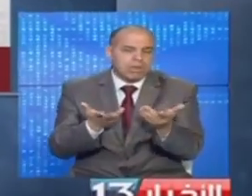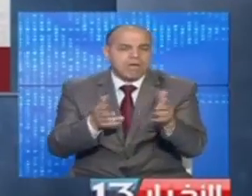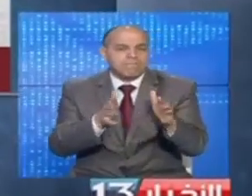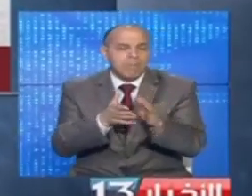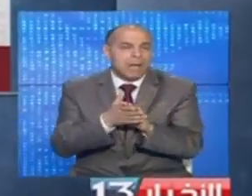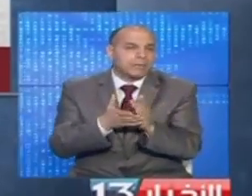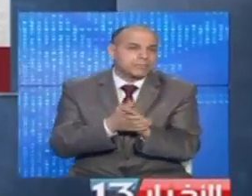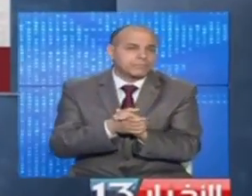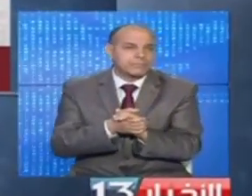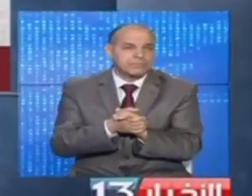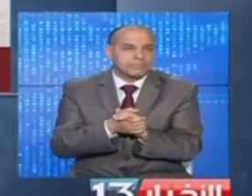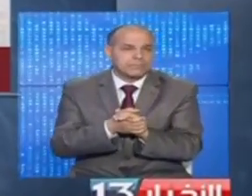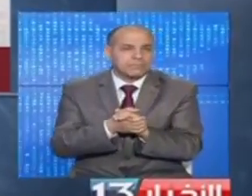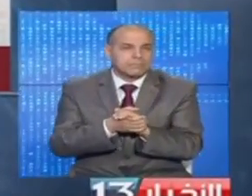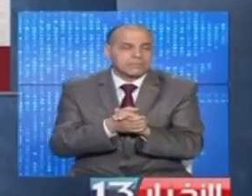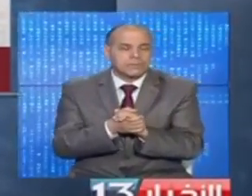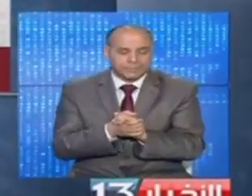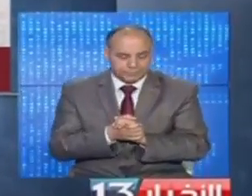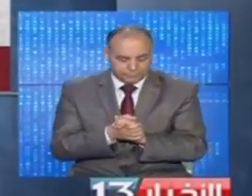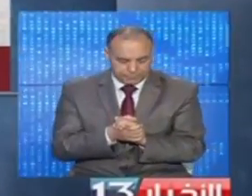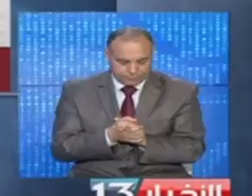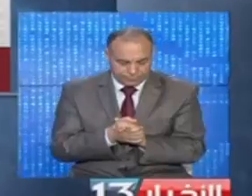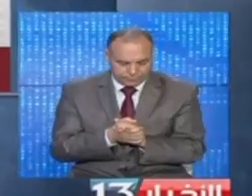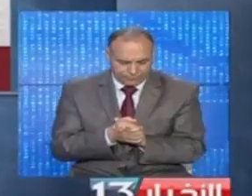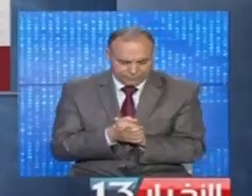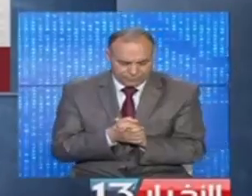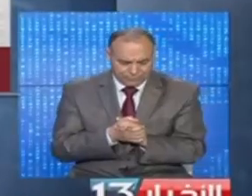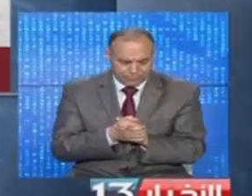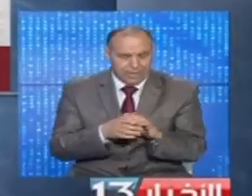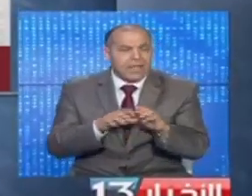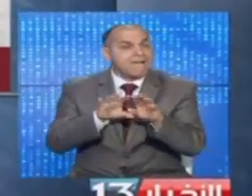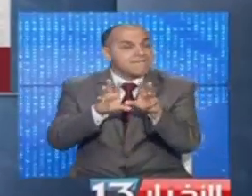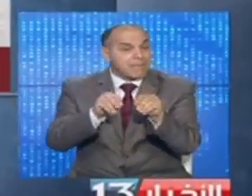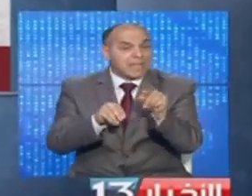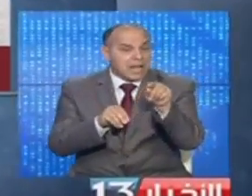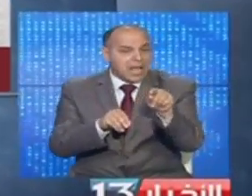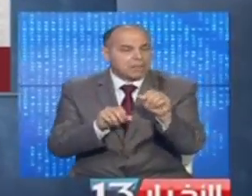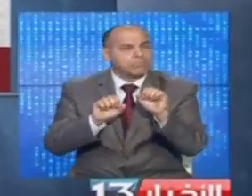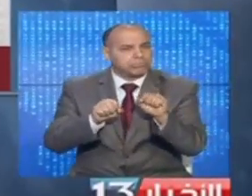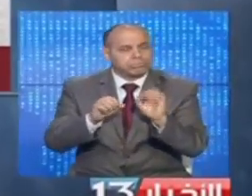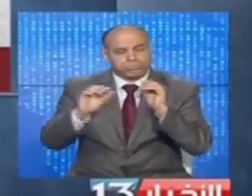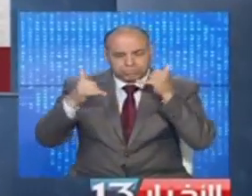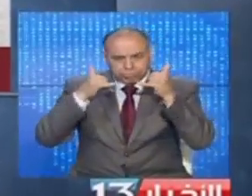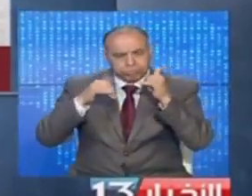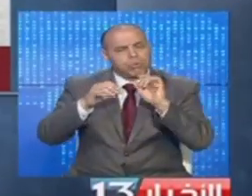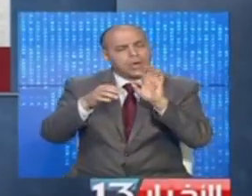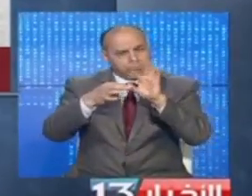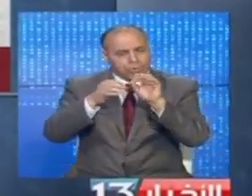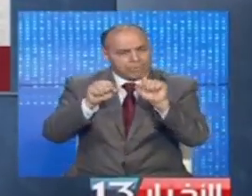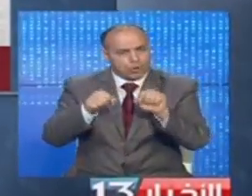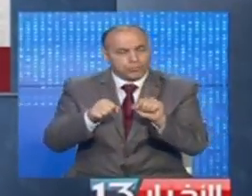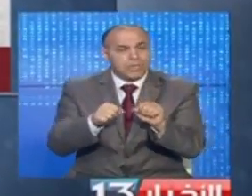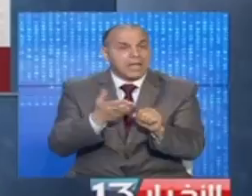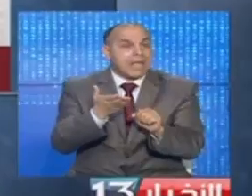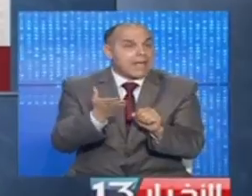ولكن تركت أثر جيد في لدى العائلات التي استطعنا أن نتواصل معها. وفي هذا